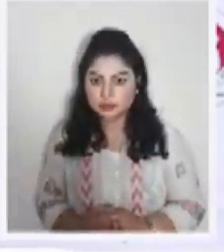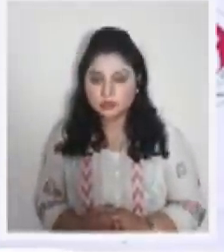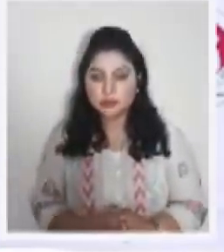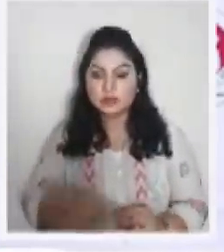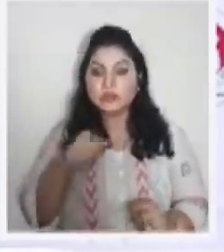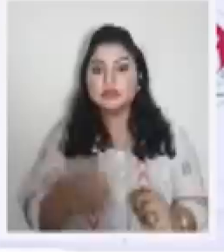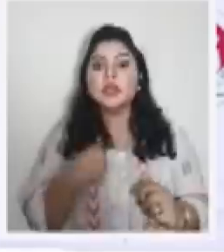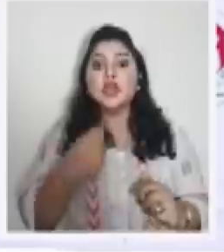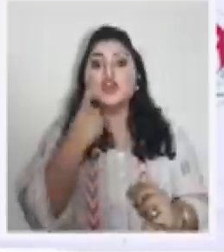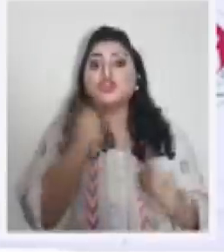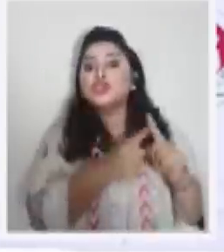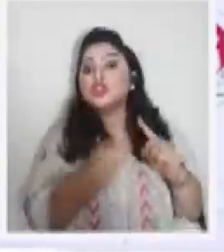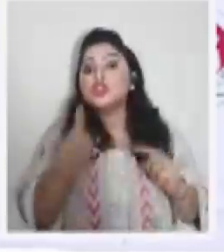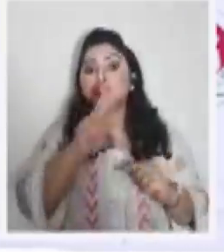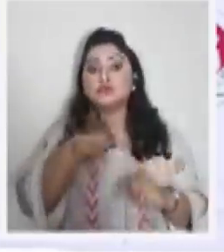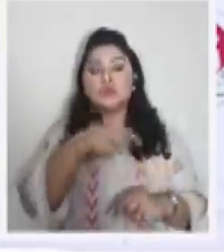করেছেন।